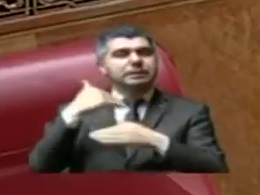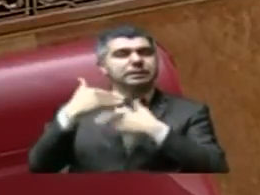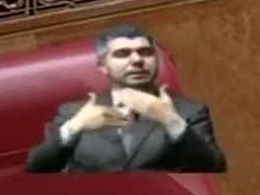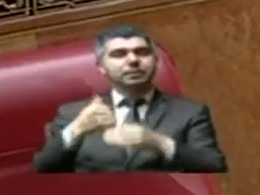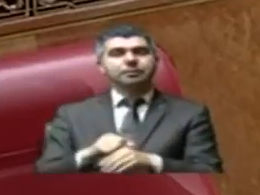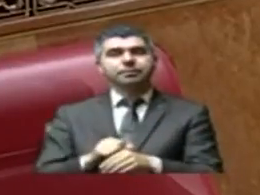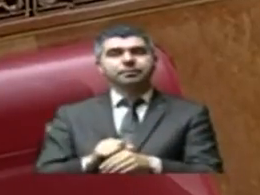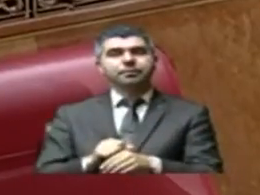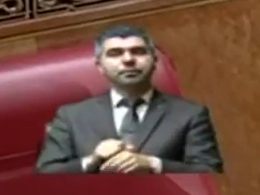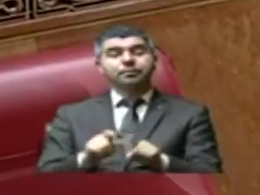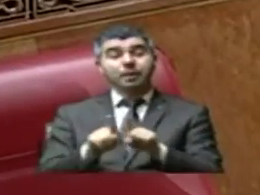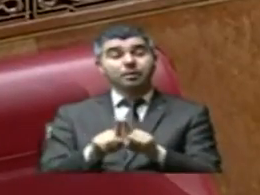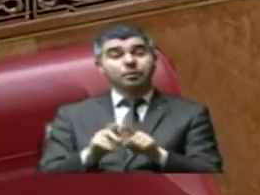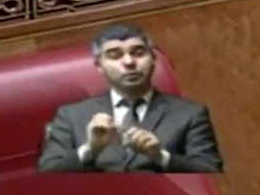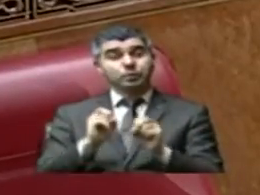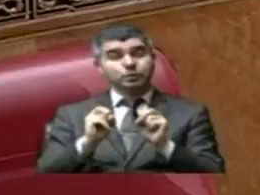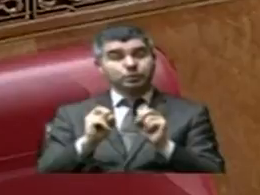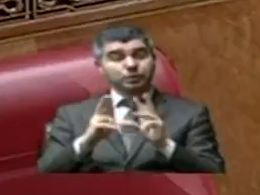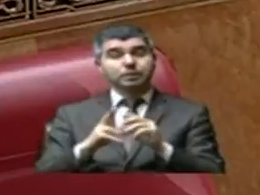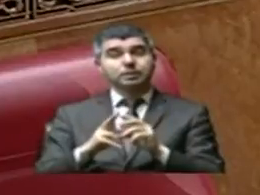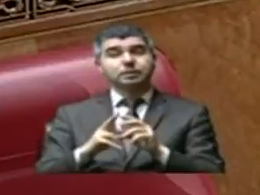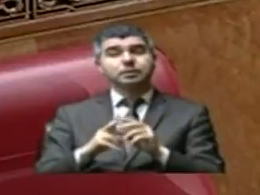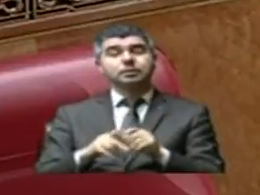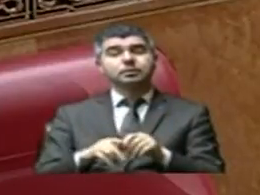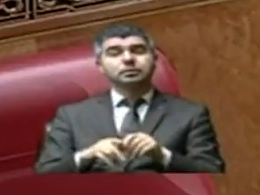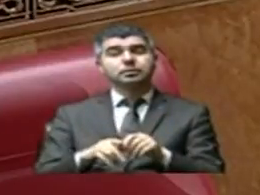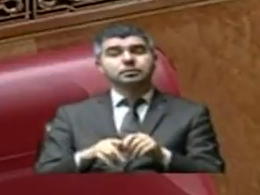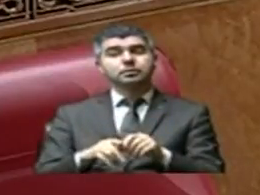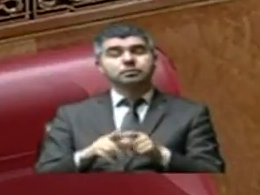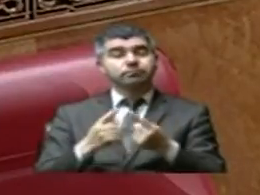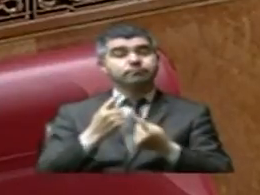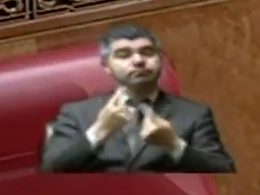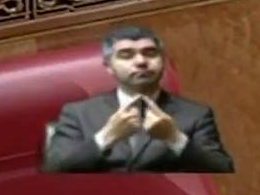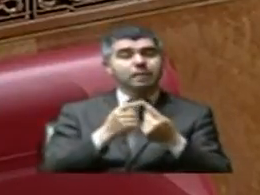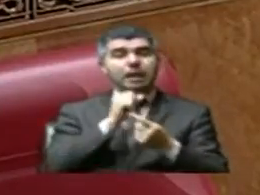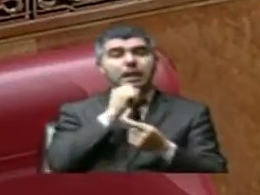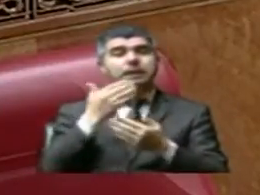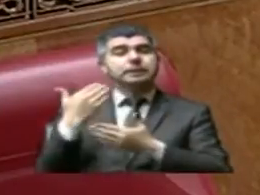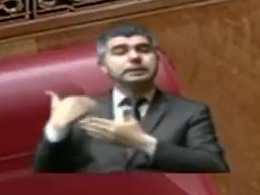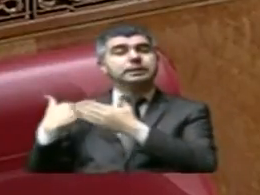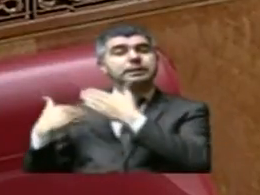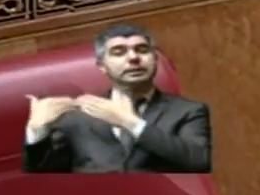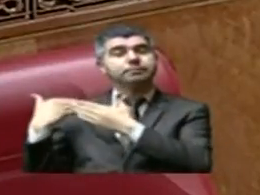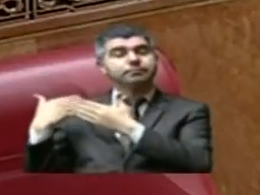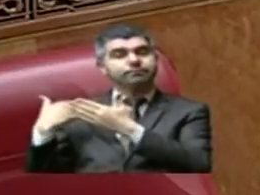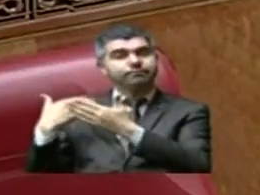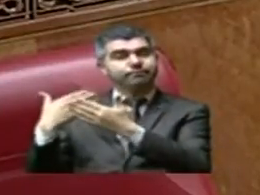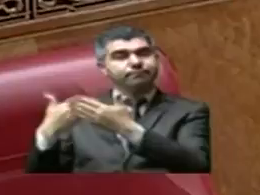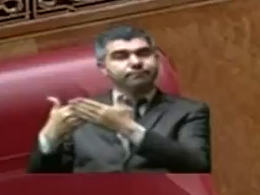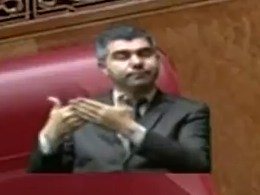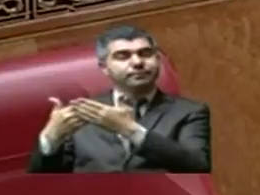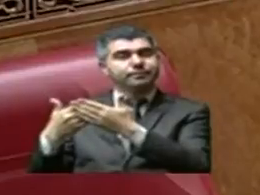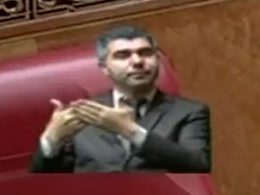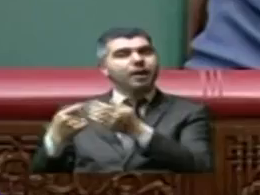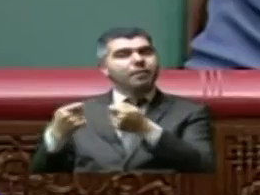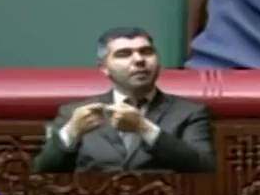بالنظر للخصائص اللي كاين. يعني نحن تنتكلموا على واحد الخصائص اللي بطبيعة الحال تراكم على مر السنين، غير اللي يمكن نقولوا يعني